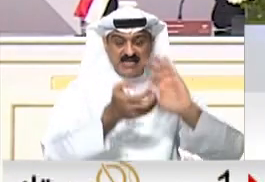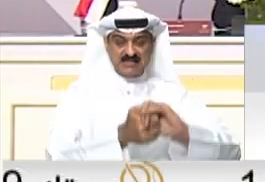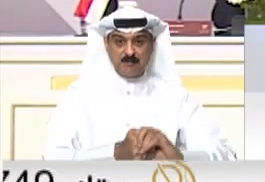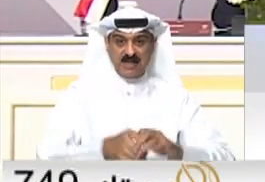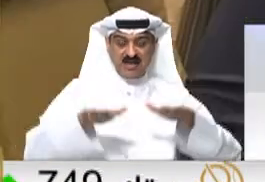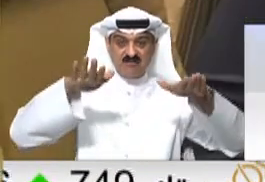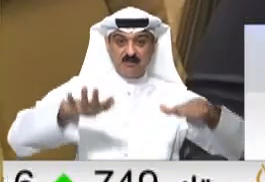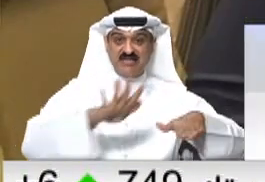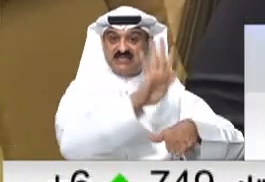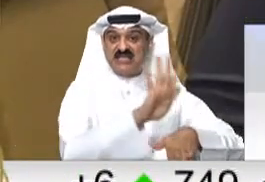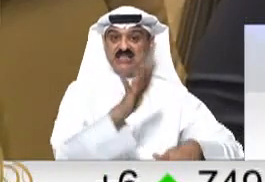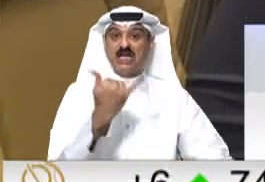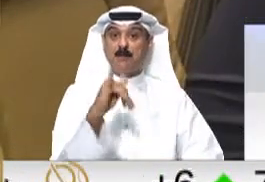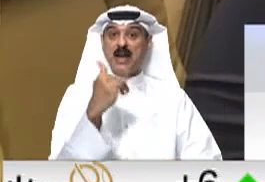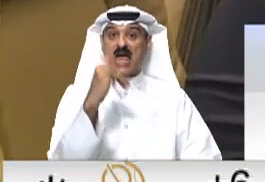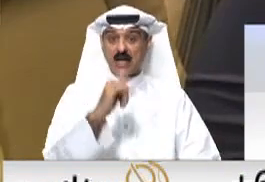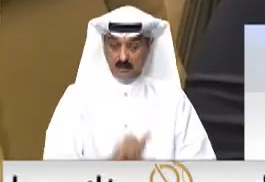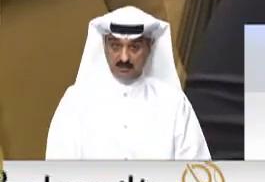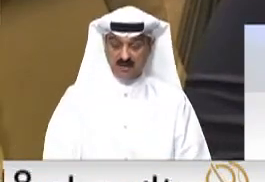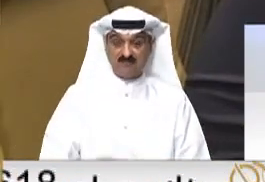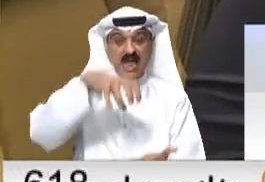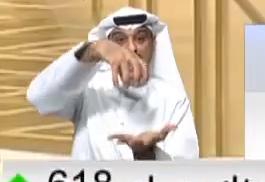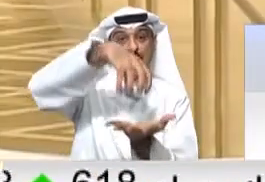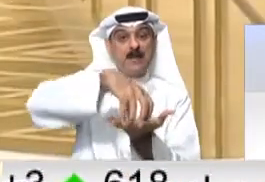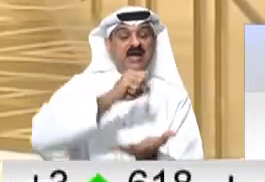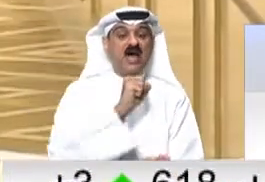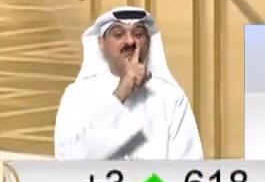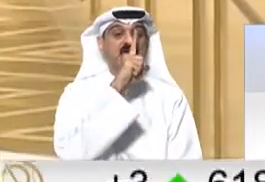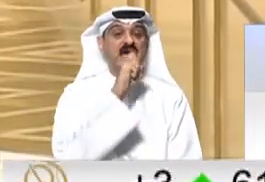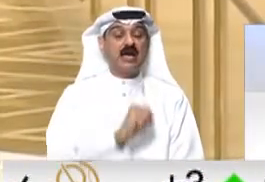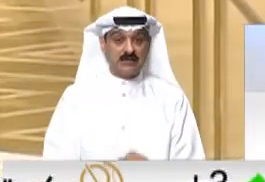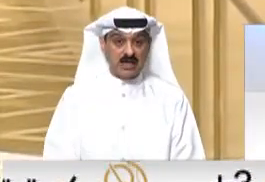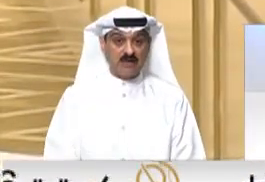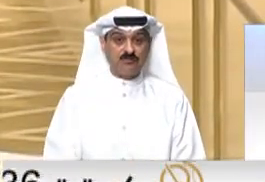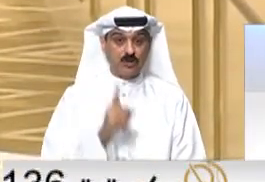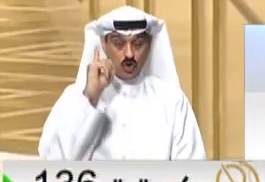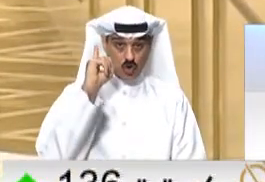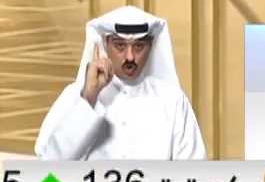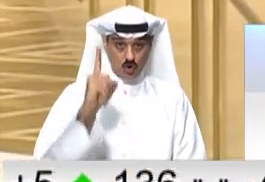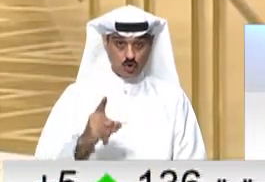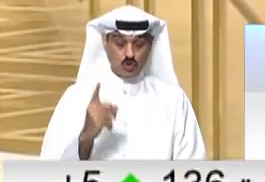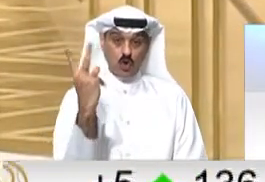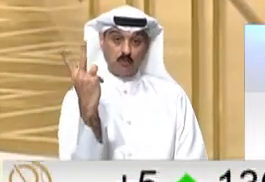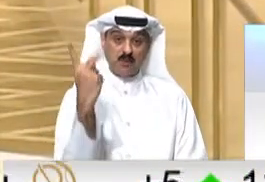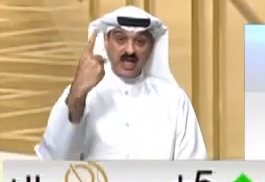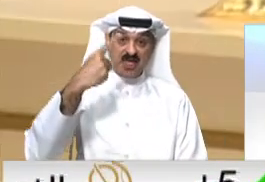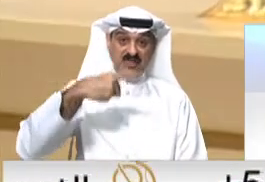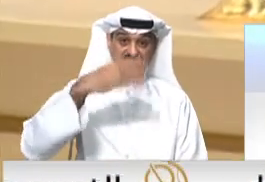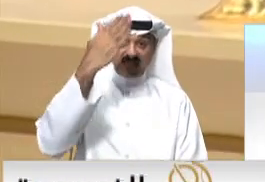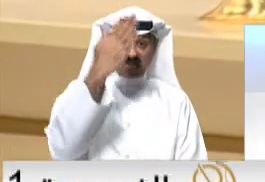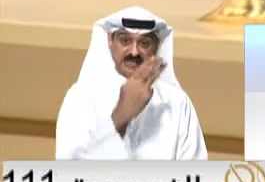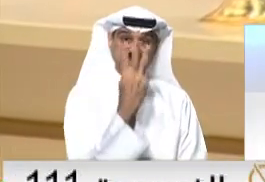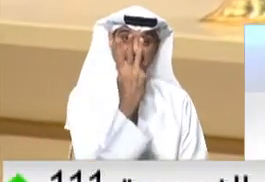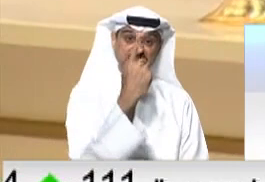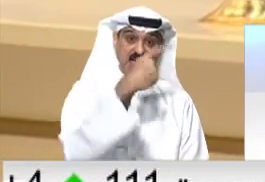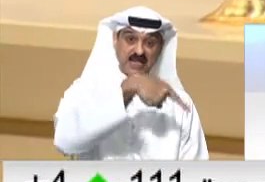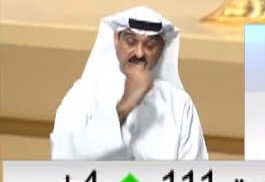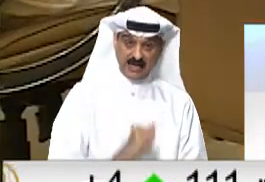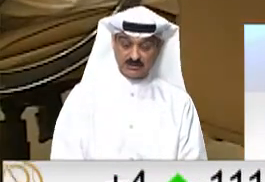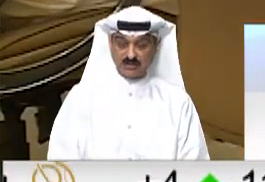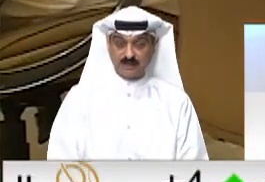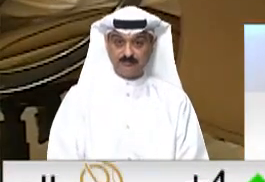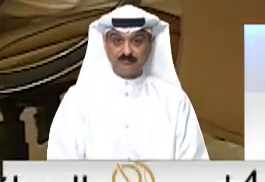للبرلمانات العربية الذي تستضيفه دولة قطر يومي 12 و13 من سبتمبر الجاري. يجمع